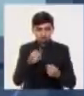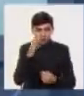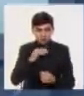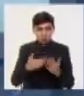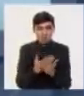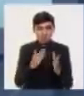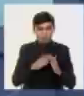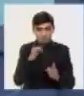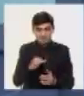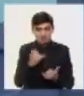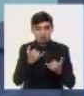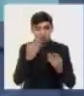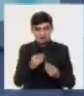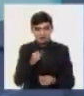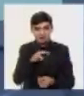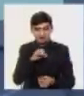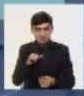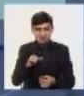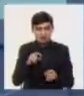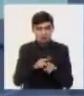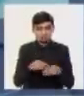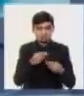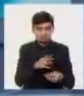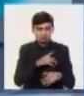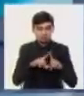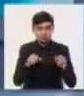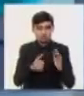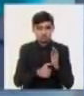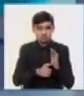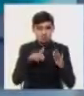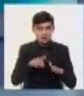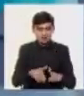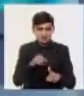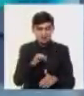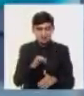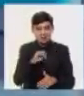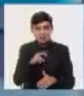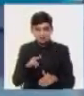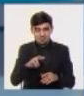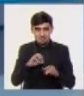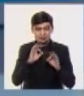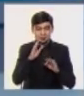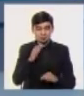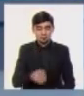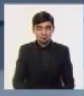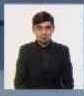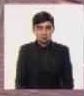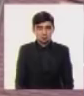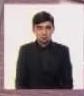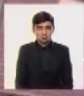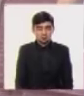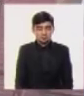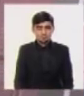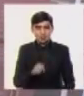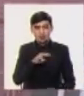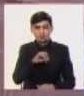домов. Кроме того, сегодня в Атырау в эксплуатацию сдали школу на 600 мест. Эльмира Иржанова расскажет подробнее.